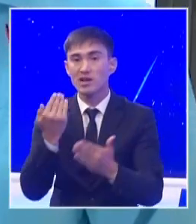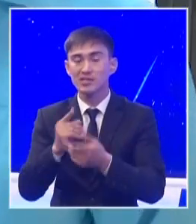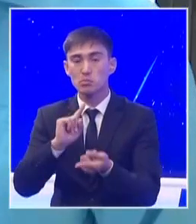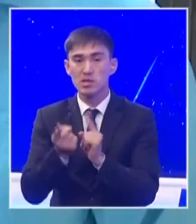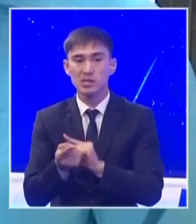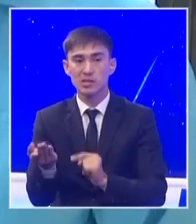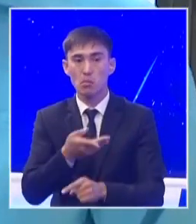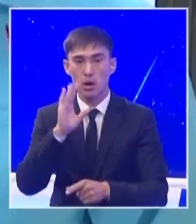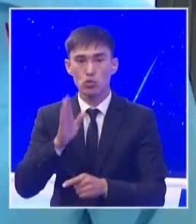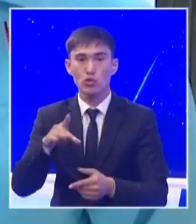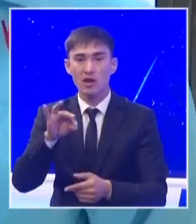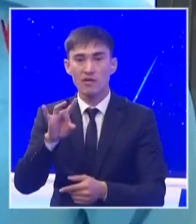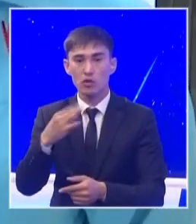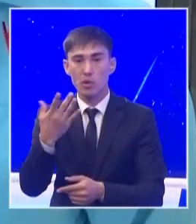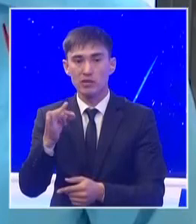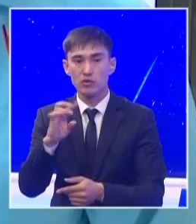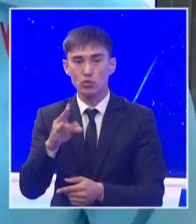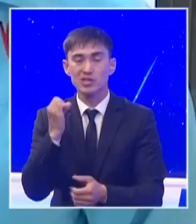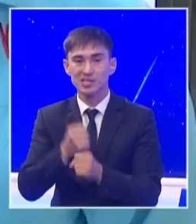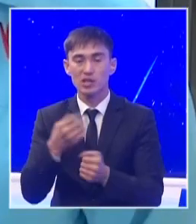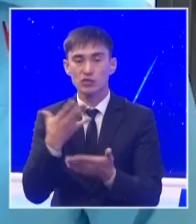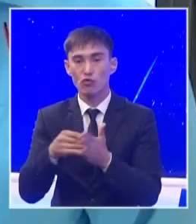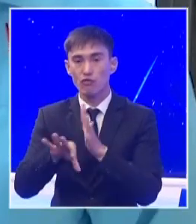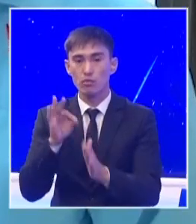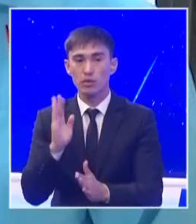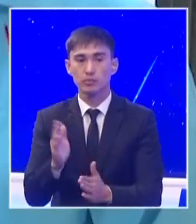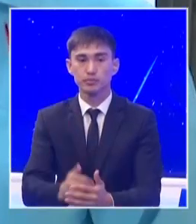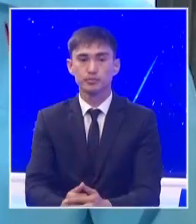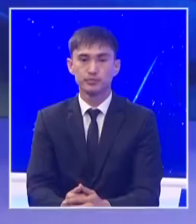меняться. Я пойду на референдум 5 июня и сделаю свой выбор.